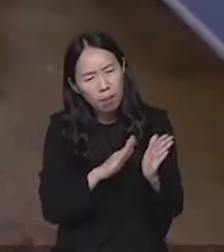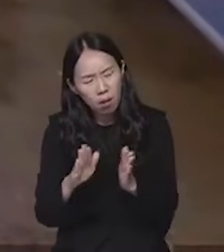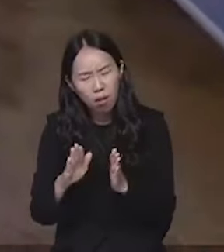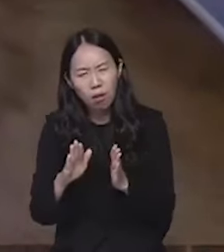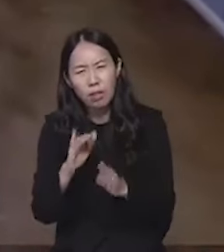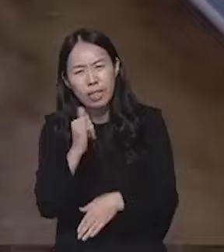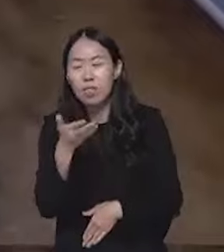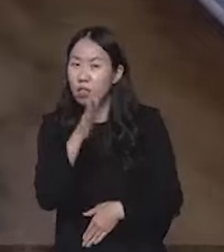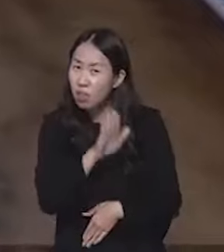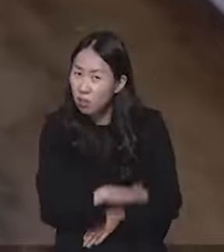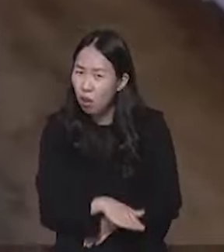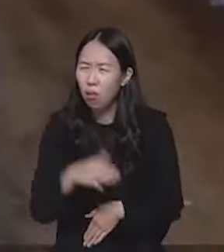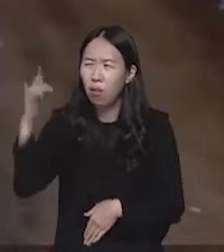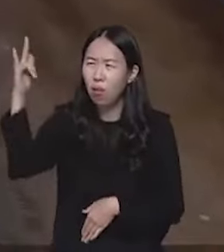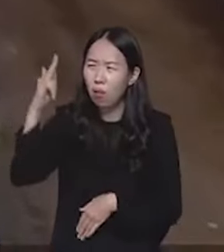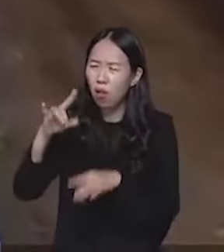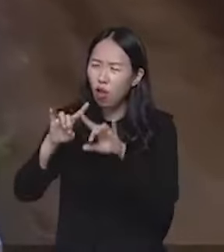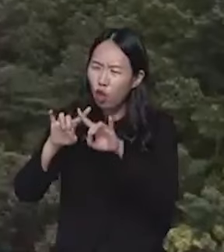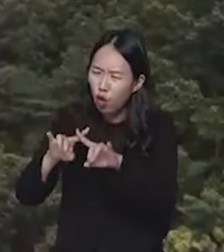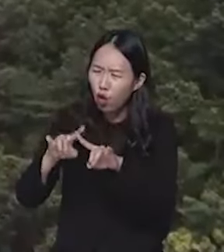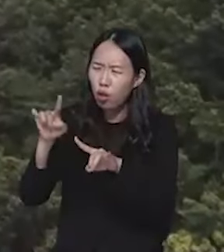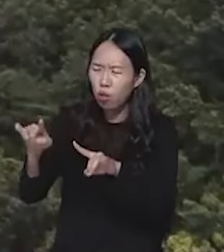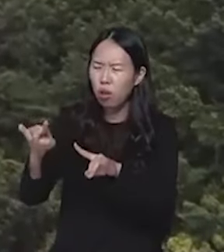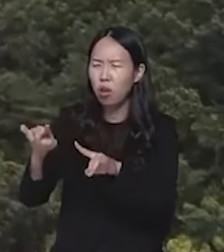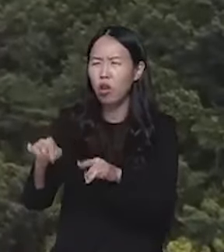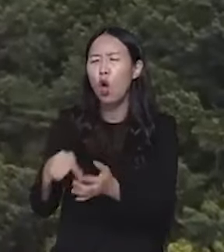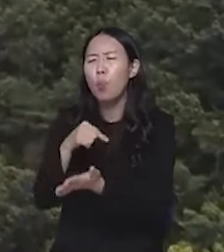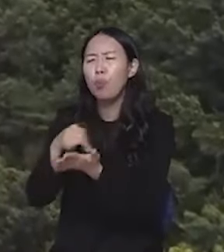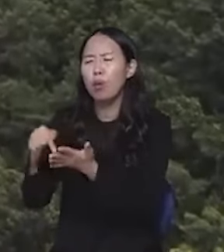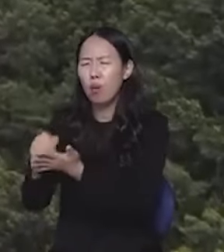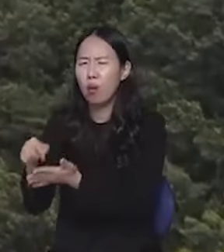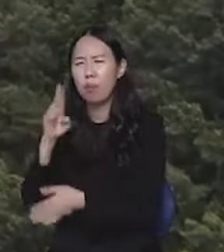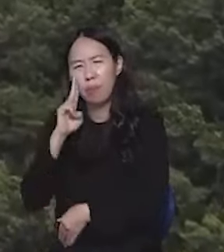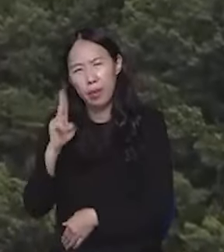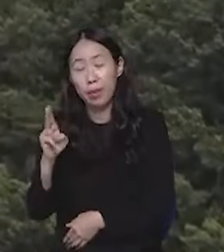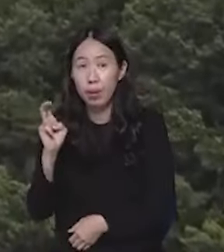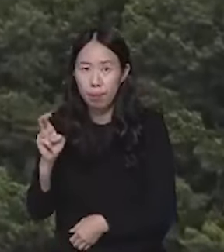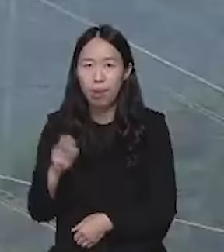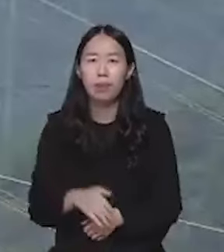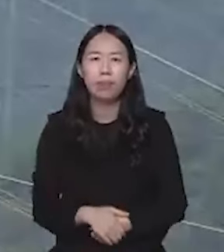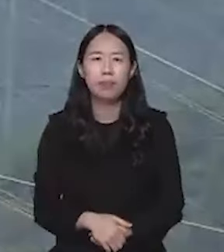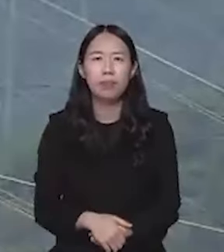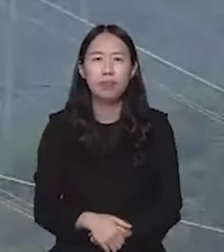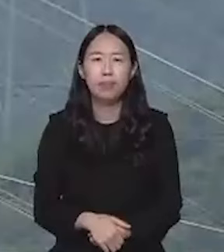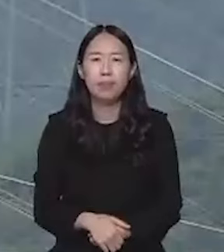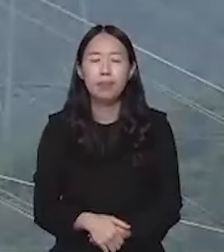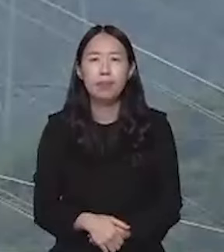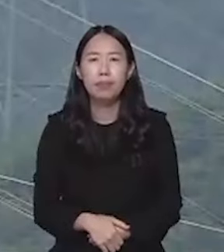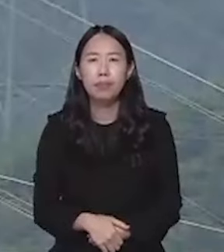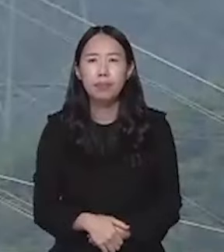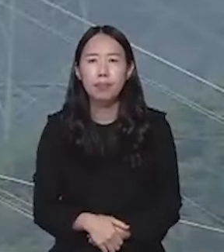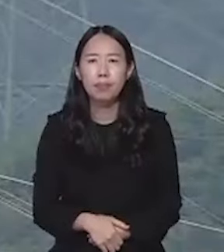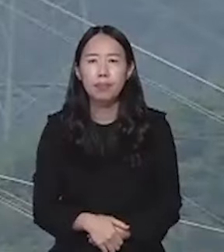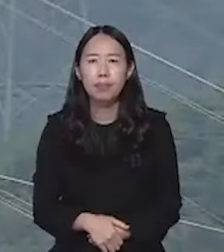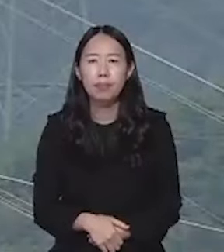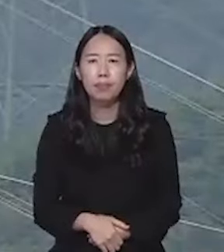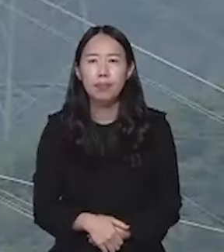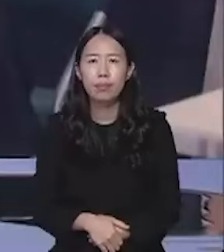허가 중단으로 지역 신재생에너지 산업계의 피해는 피하기 어려울 것으로 보입니다. KBC 고울입니다.